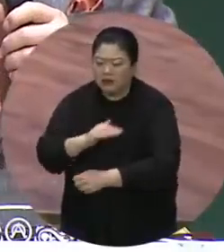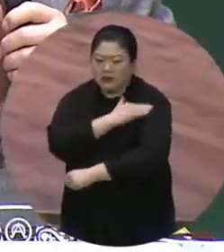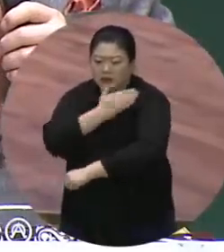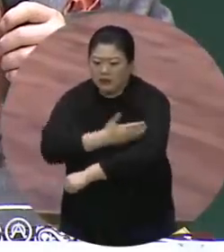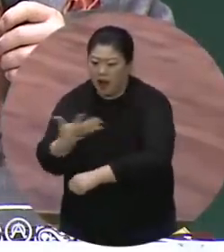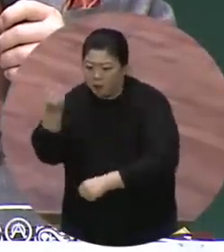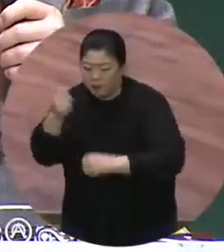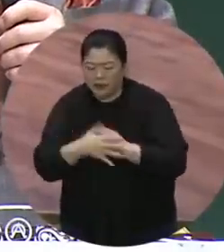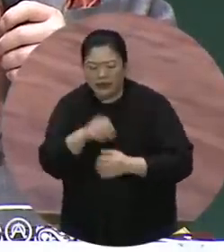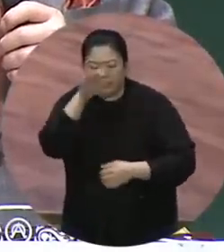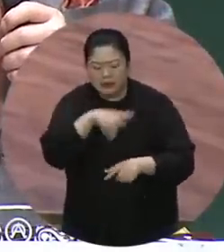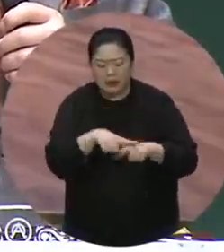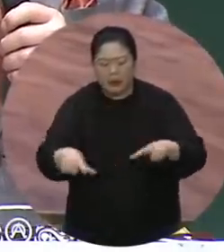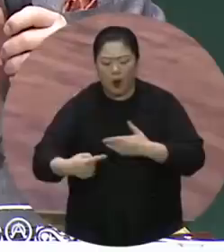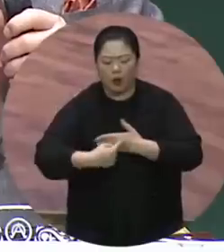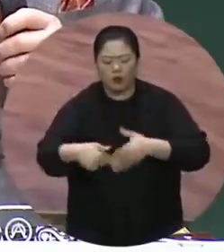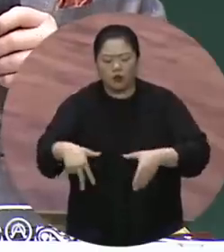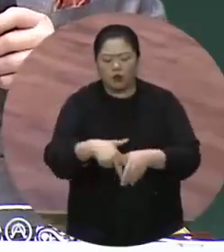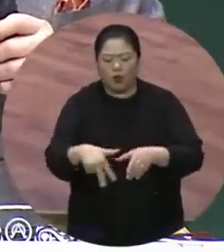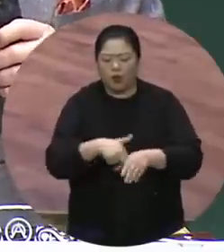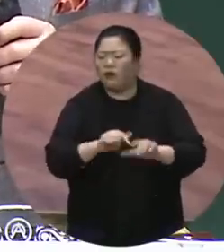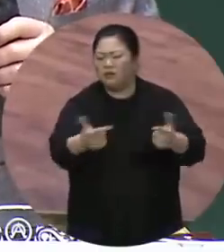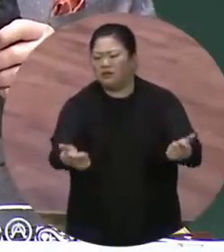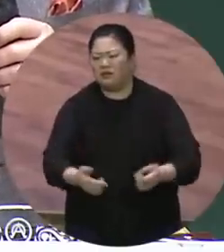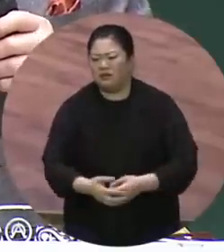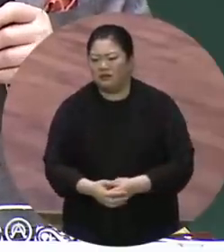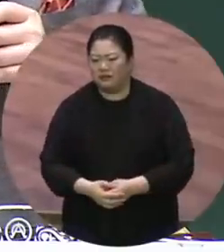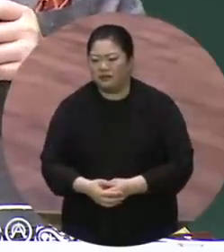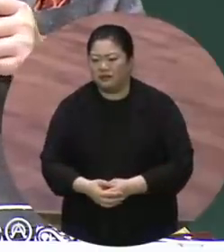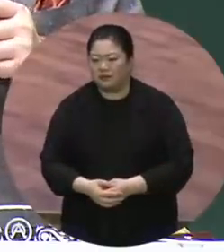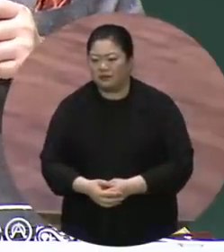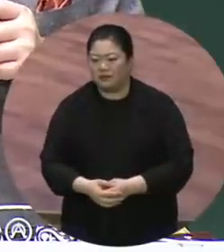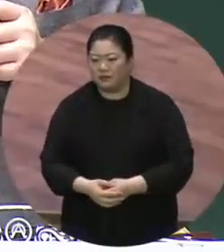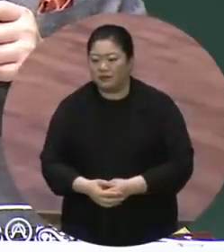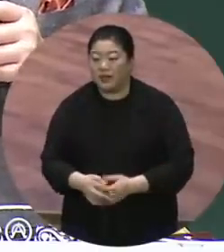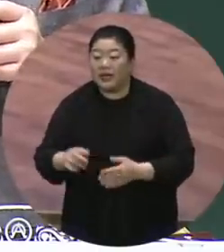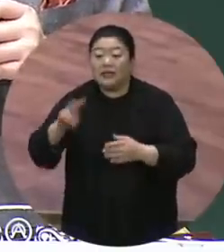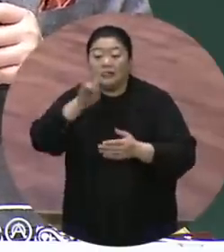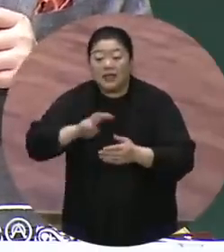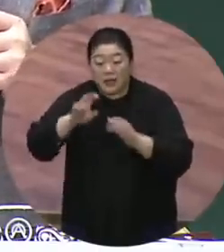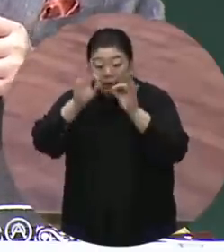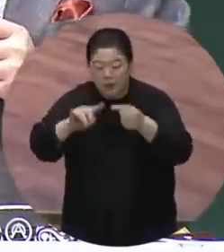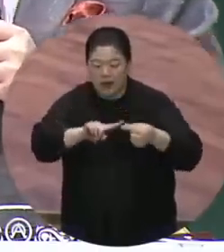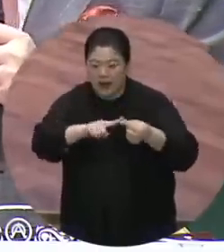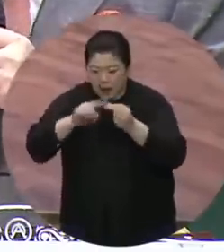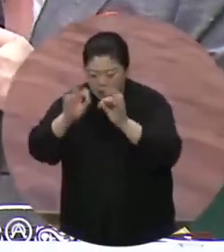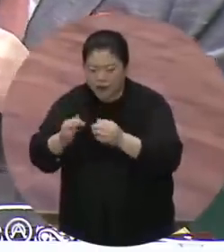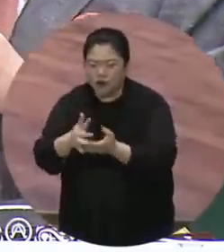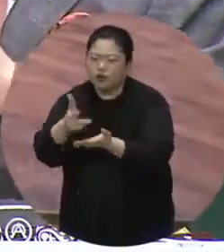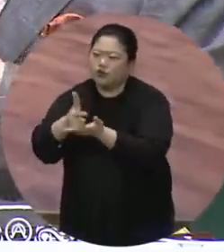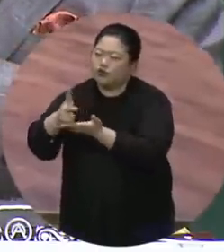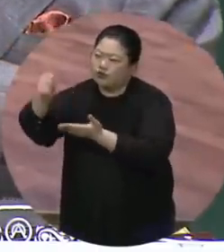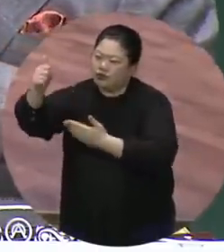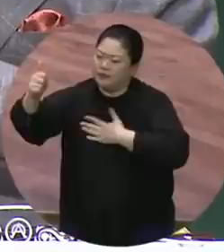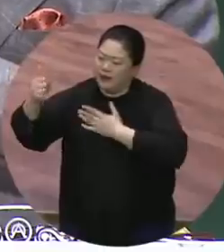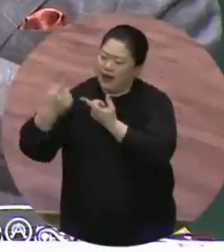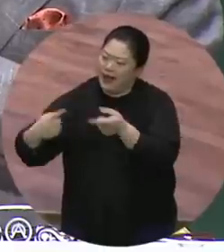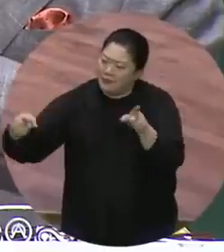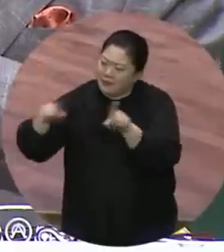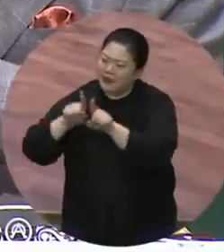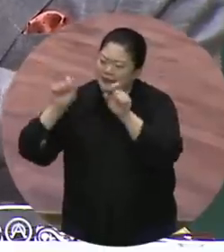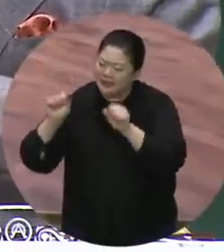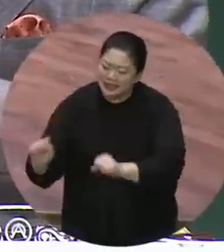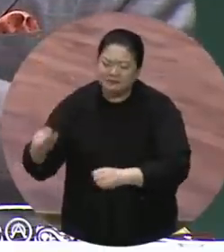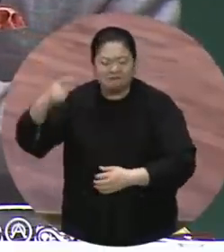하시라고요. 찬양이 나오잖아요. 주님을 느껴보시라니까요. 주님의 나와 함께 계심을 느끼면